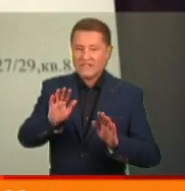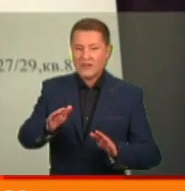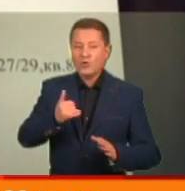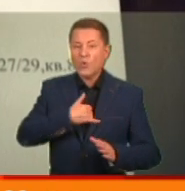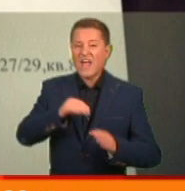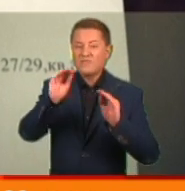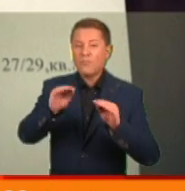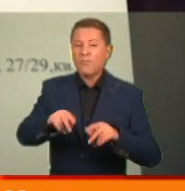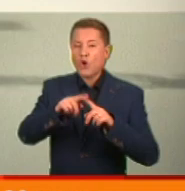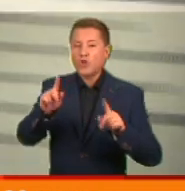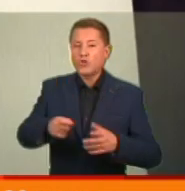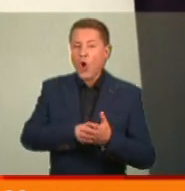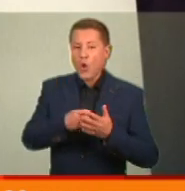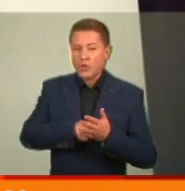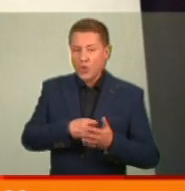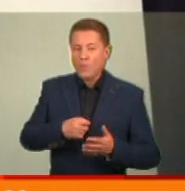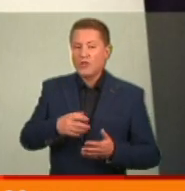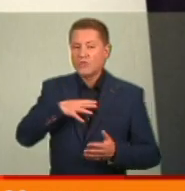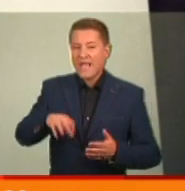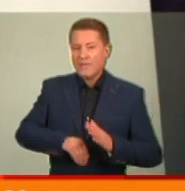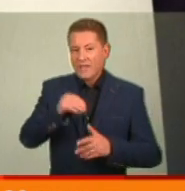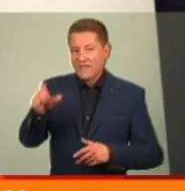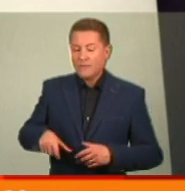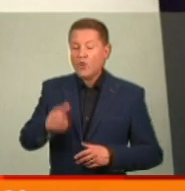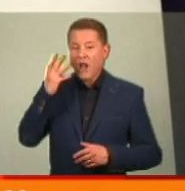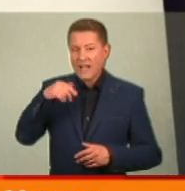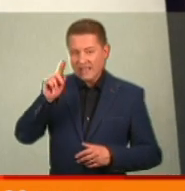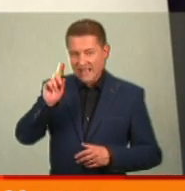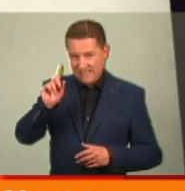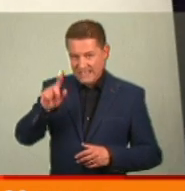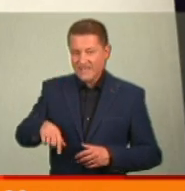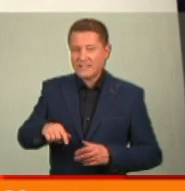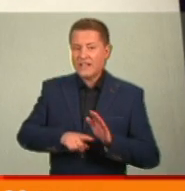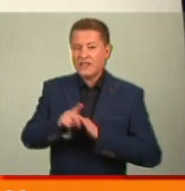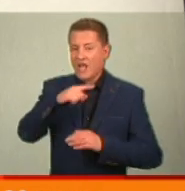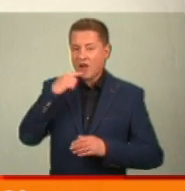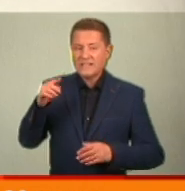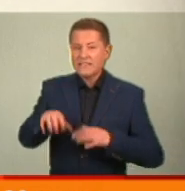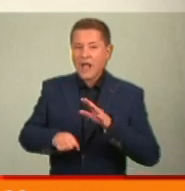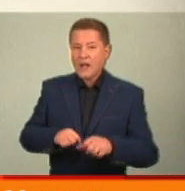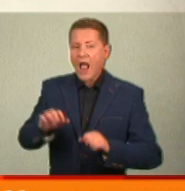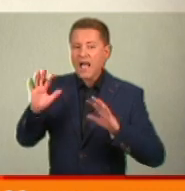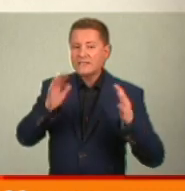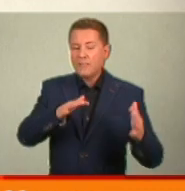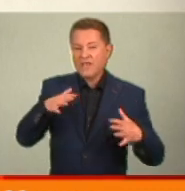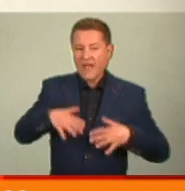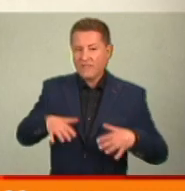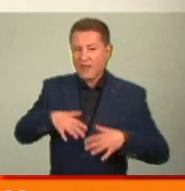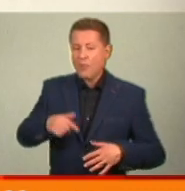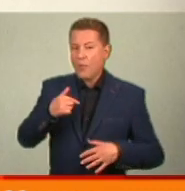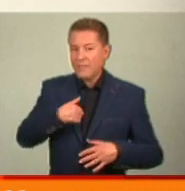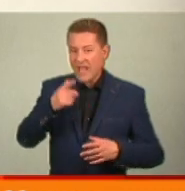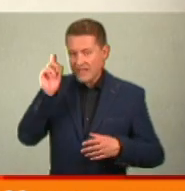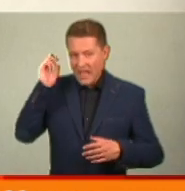протокол допиту загиблого депутата. Когда вам стало известно о начале российской агрессии? О событиях в Крыму мне на тот